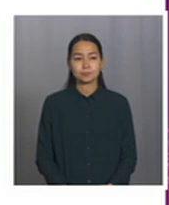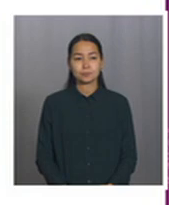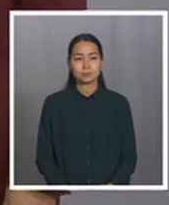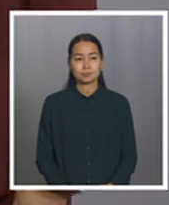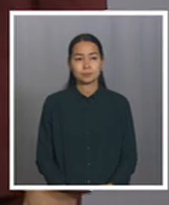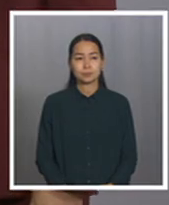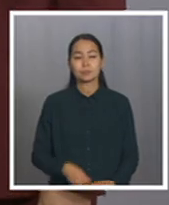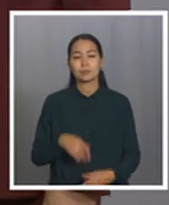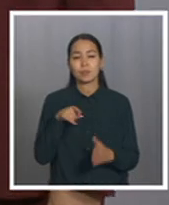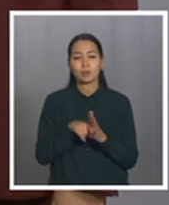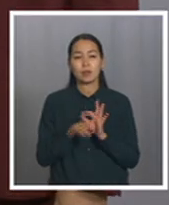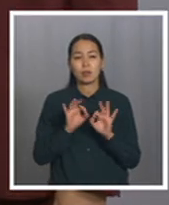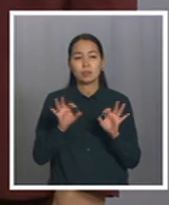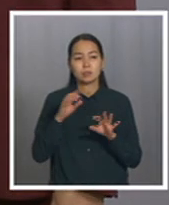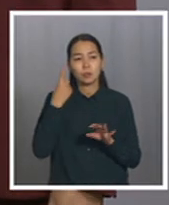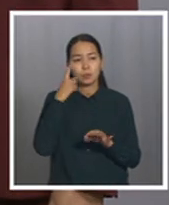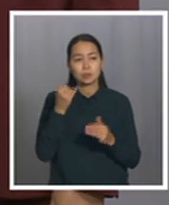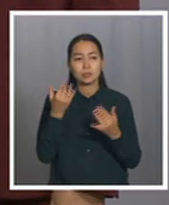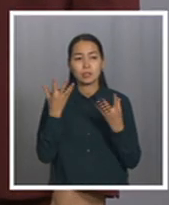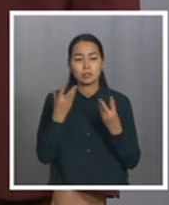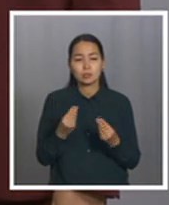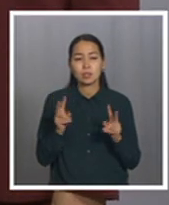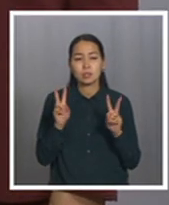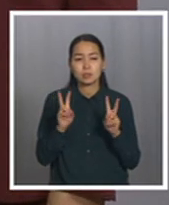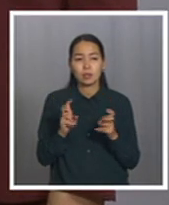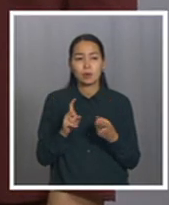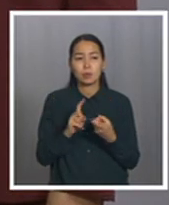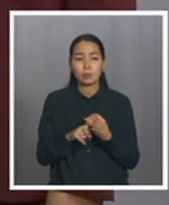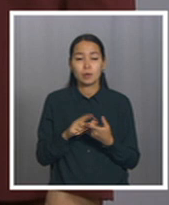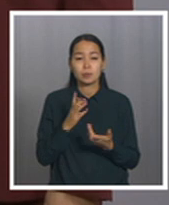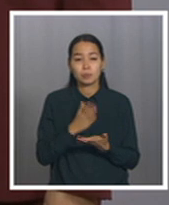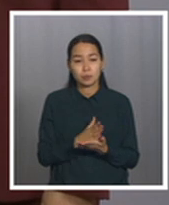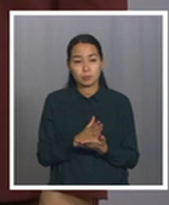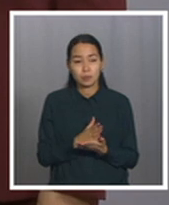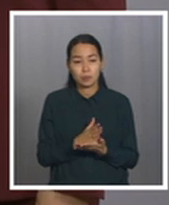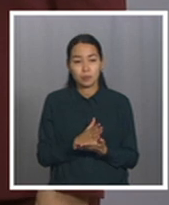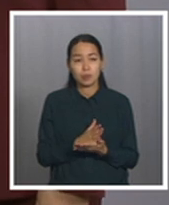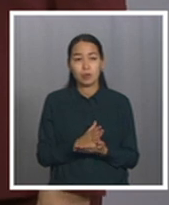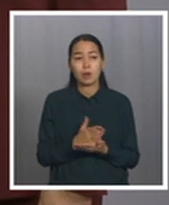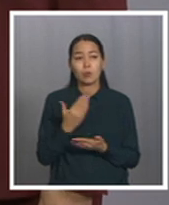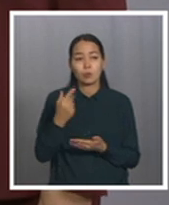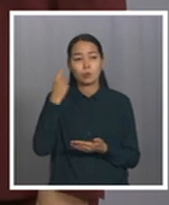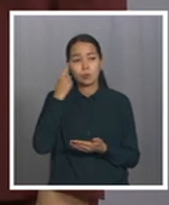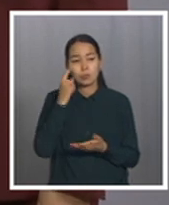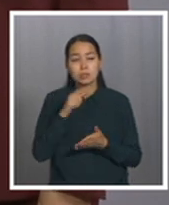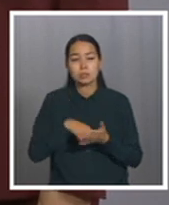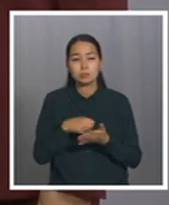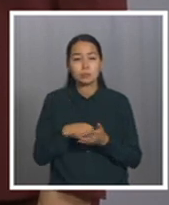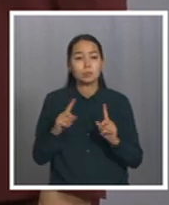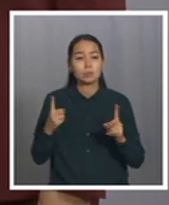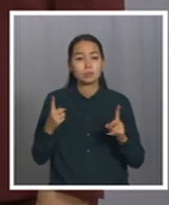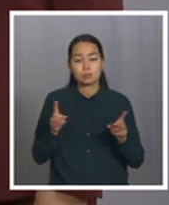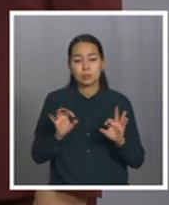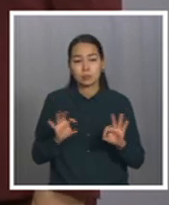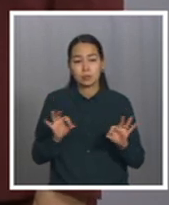Үзіндіде айтылған ойдың бүгінгі тақырыпқа байланысы бар ма? Олай ойлауыңыздың себебін түсіндіріңіз.